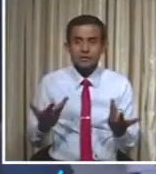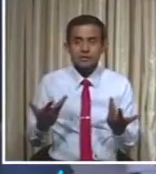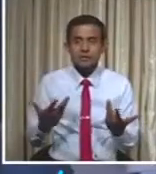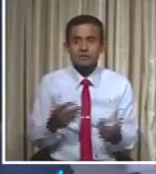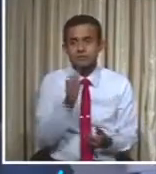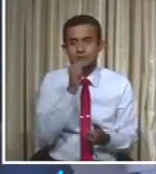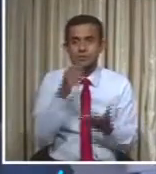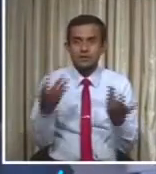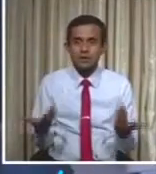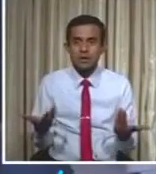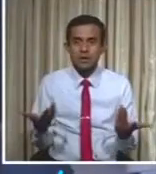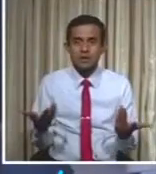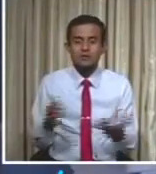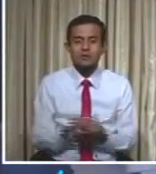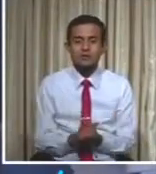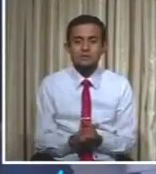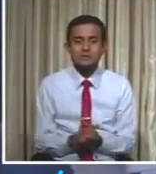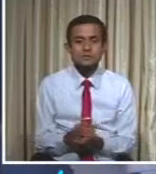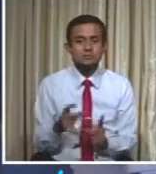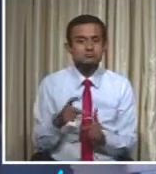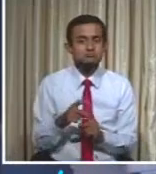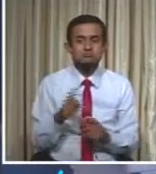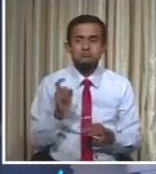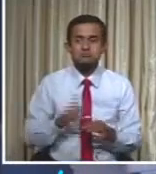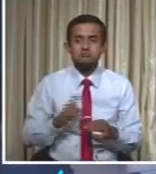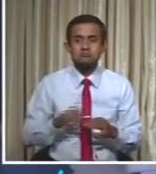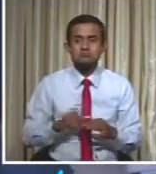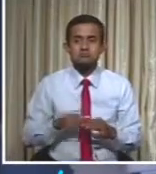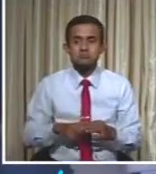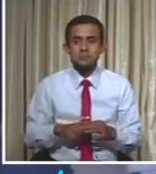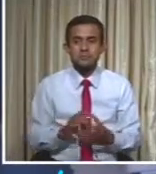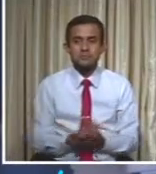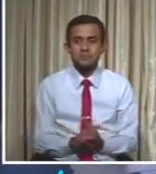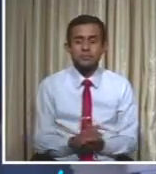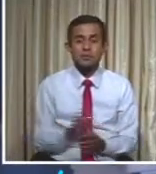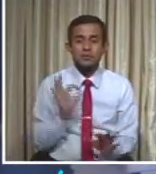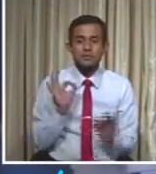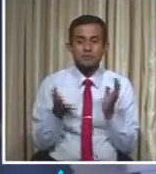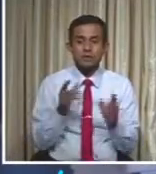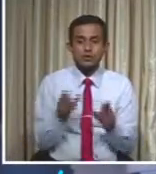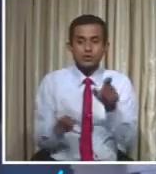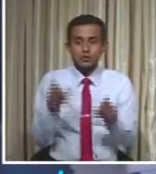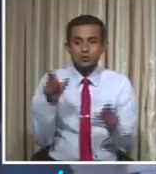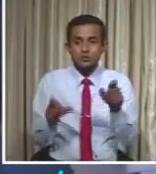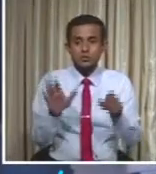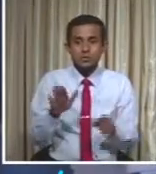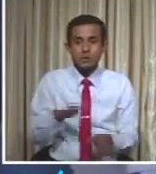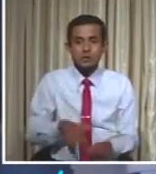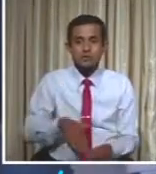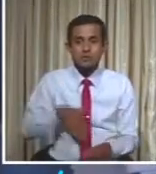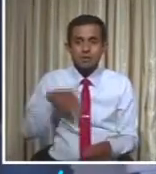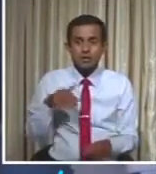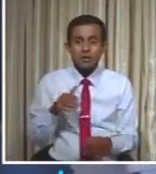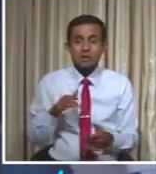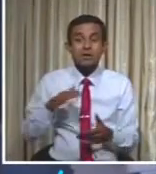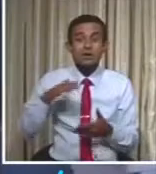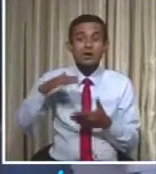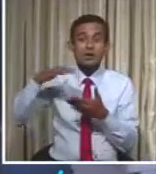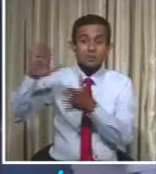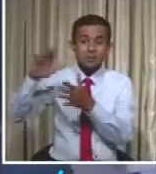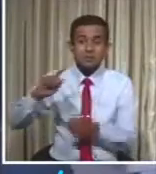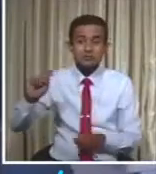වතුරත් නැහැ ඉතින් ඒක බරපතල ප්‍රශ්නයක් ඇත්තම ගත්තොත් වතු කරේ ජනතාව තමයි අපිට ප්‍රධාන අපනයන ආදායම